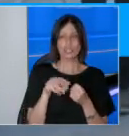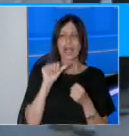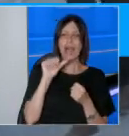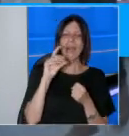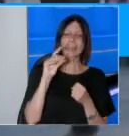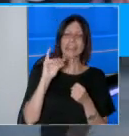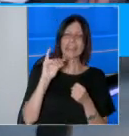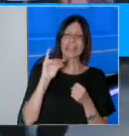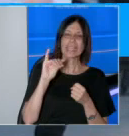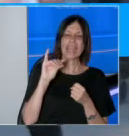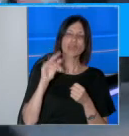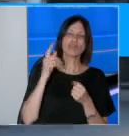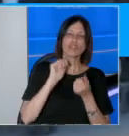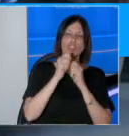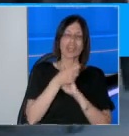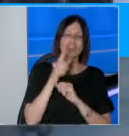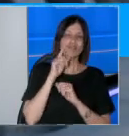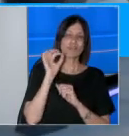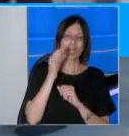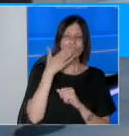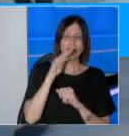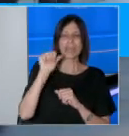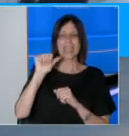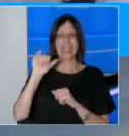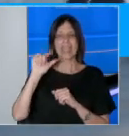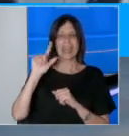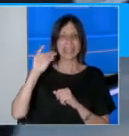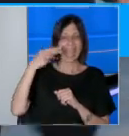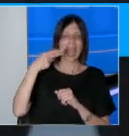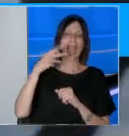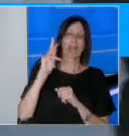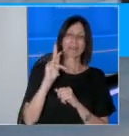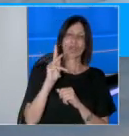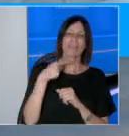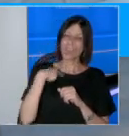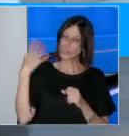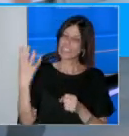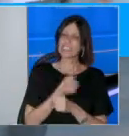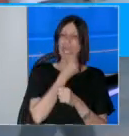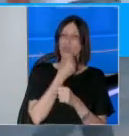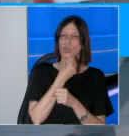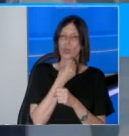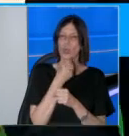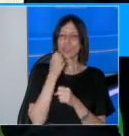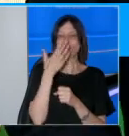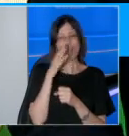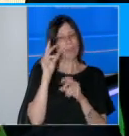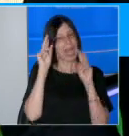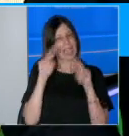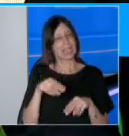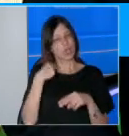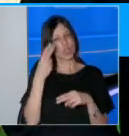אדריאנוס ששינה את שמה לאיליה קפיטולינה. ואנחנו ניצחנו. נקווה שאנחנו נדע לשמור עליה